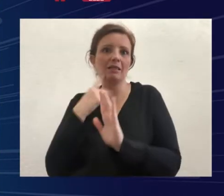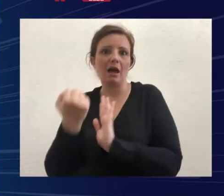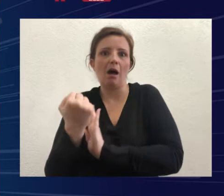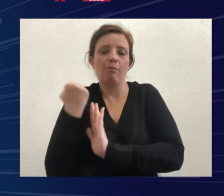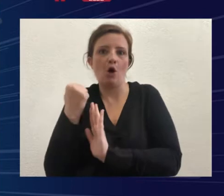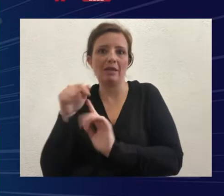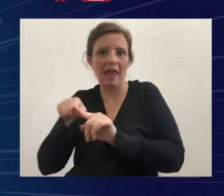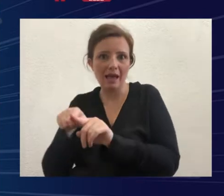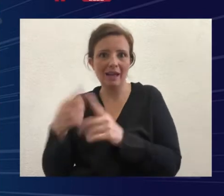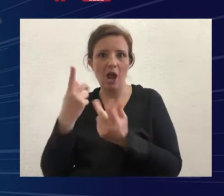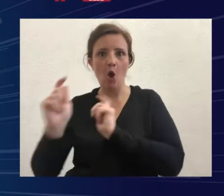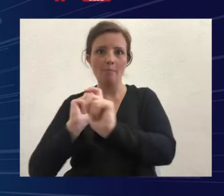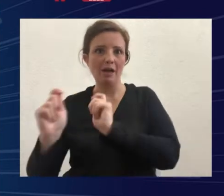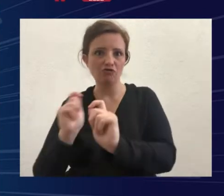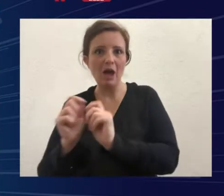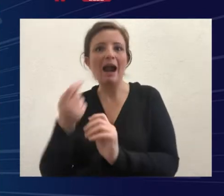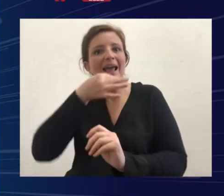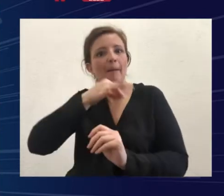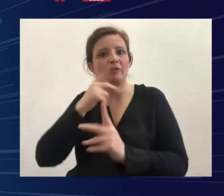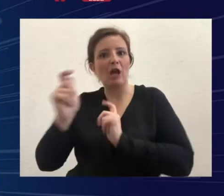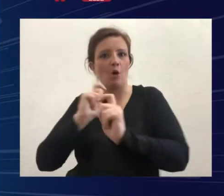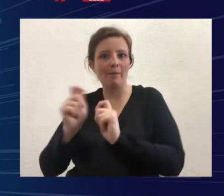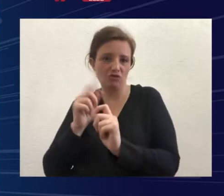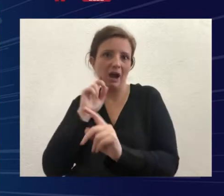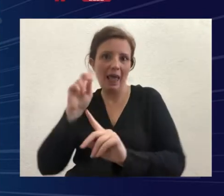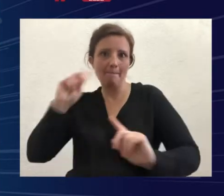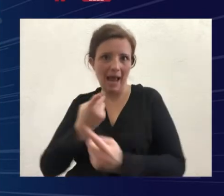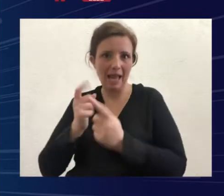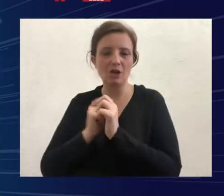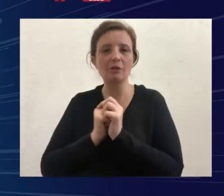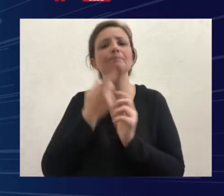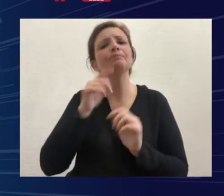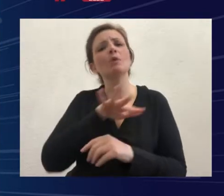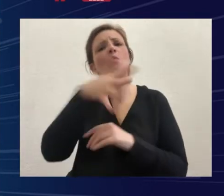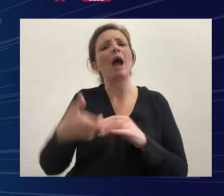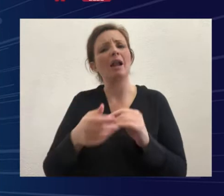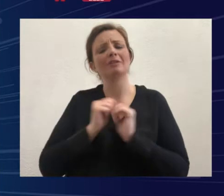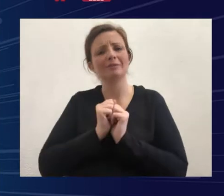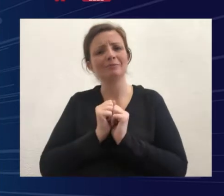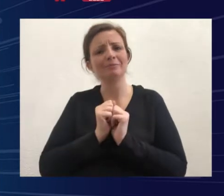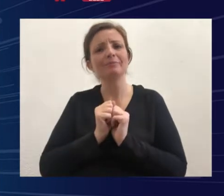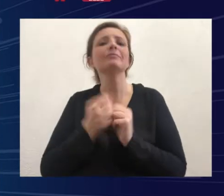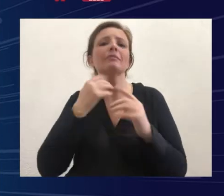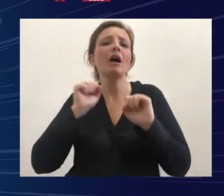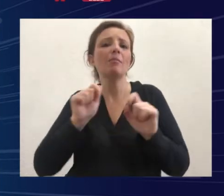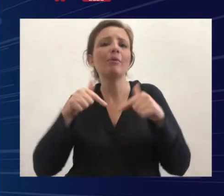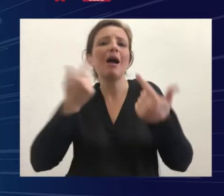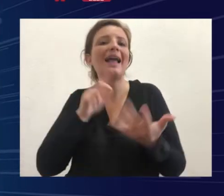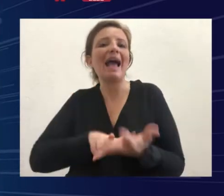il loro potere commerciale, la loro capacità commerciale. Un'altra modalità è quella